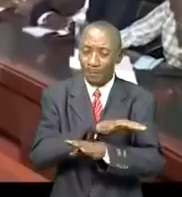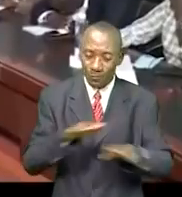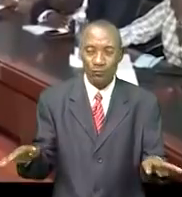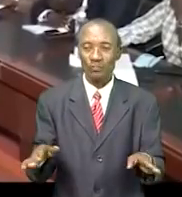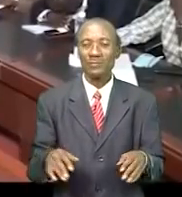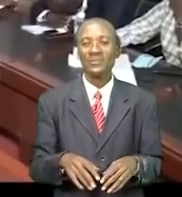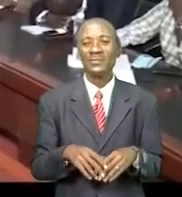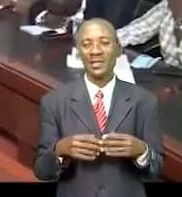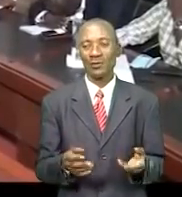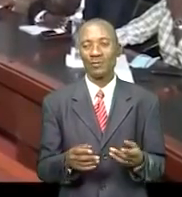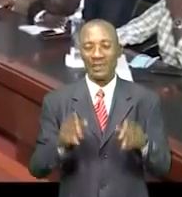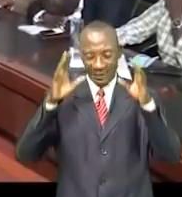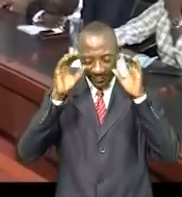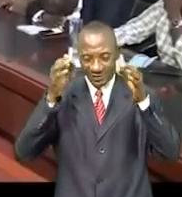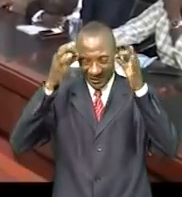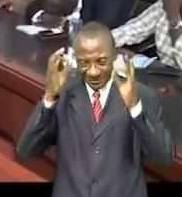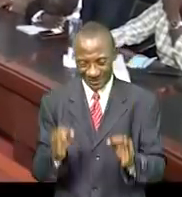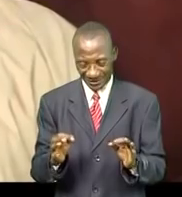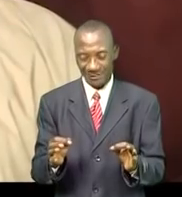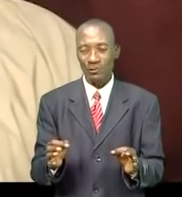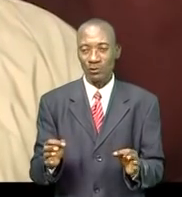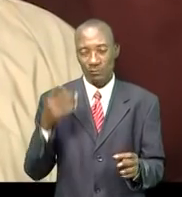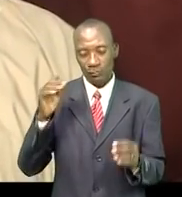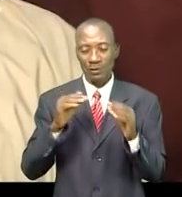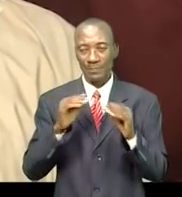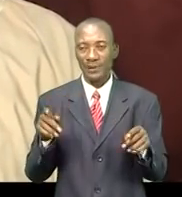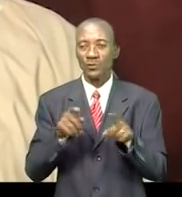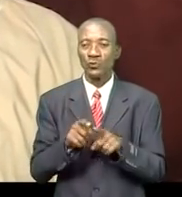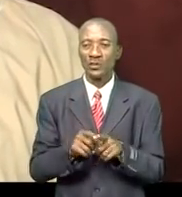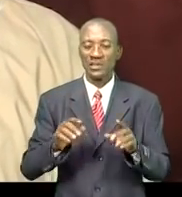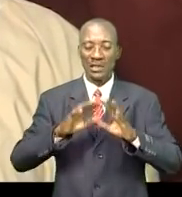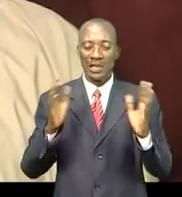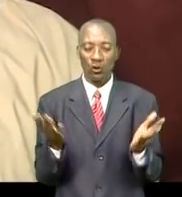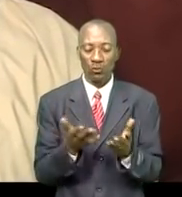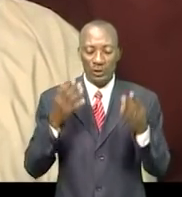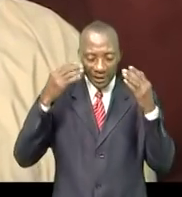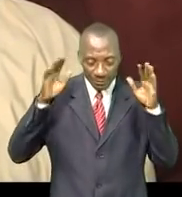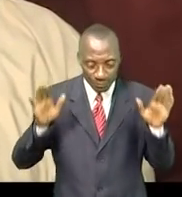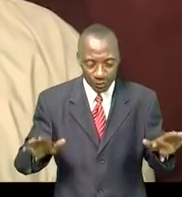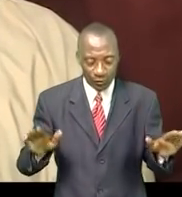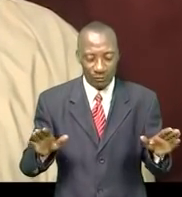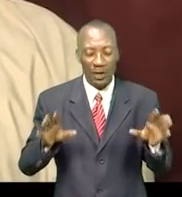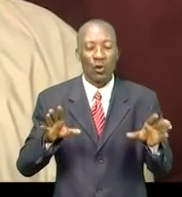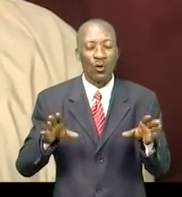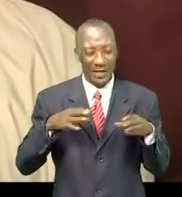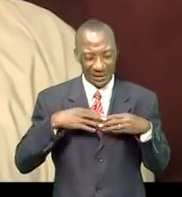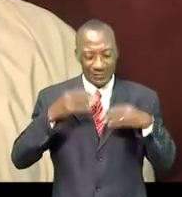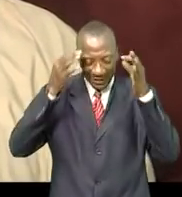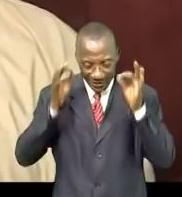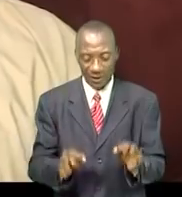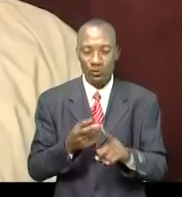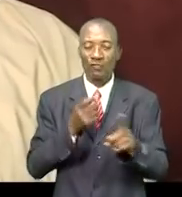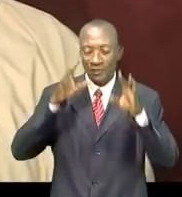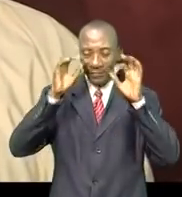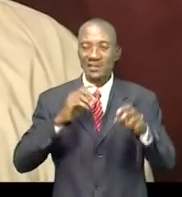au sein de la communauté musulmane qui promet un accompagnement spirituel. Je peux dire, l'islam veut dire la paix et la tolérance. Il faudrait qu'on